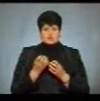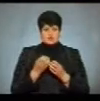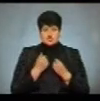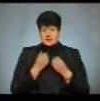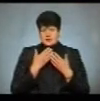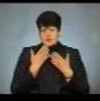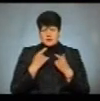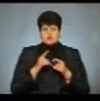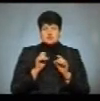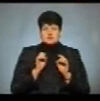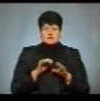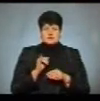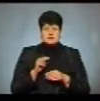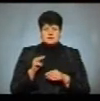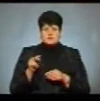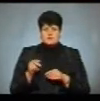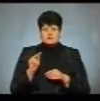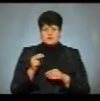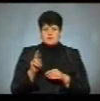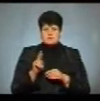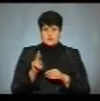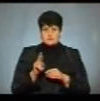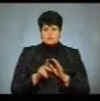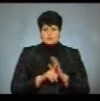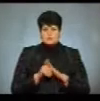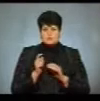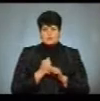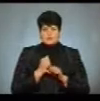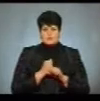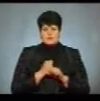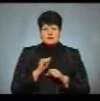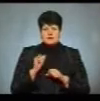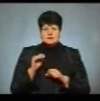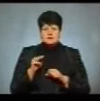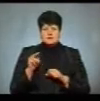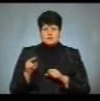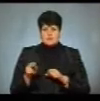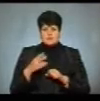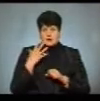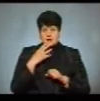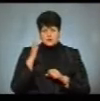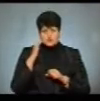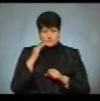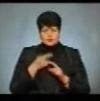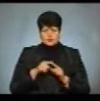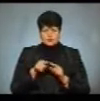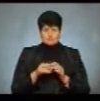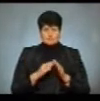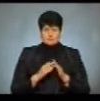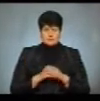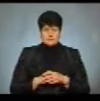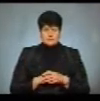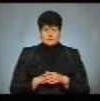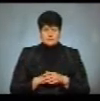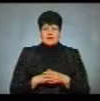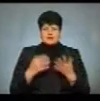немає у нас, що здано ІТП. Четвер-п'ятниця запустили ІТП. На гарячу воду в даному будинку.